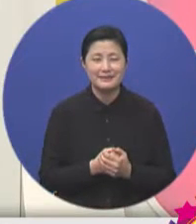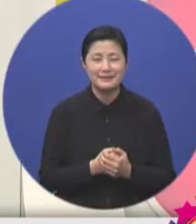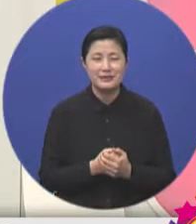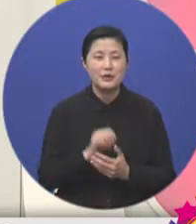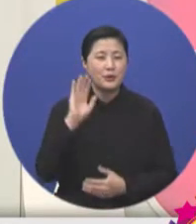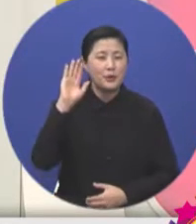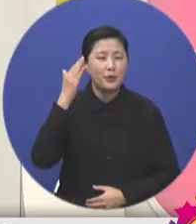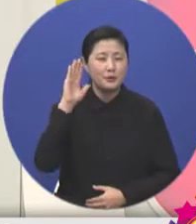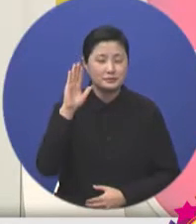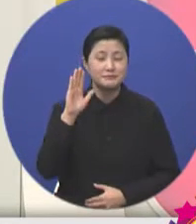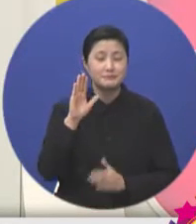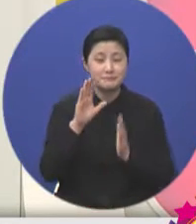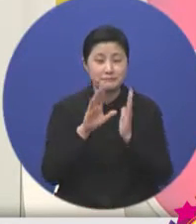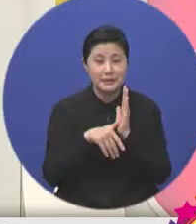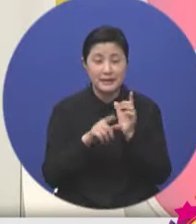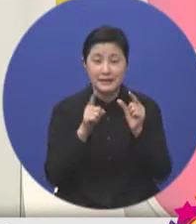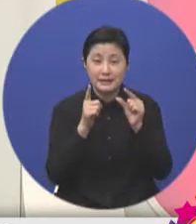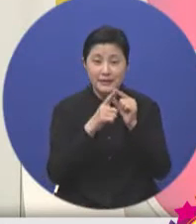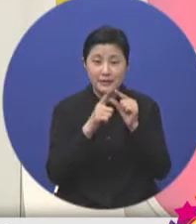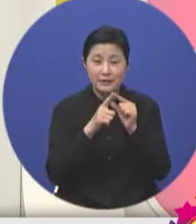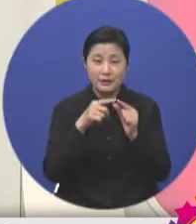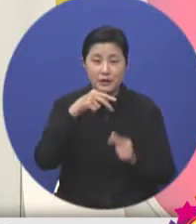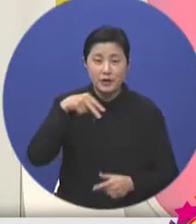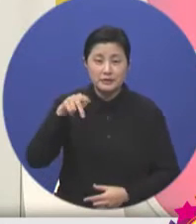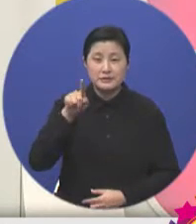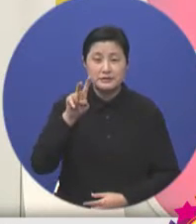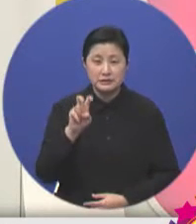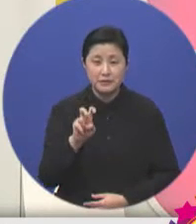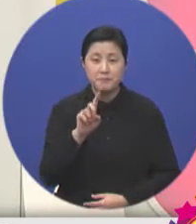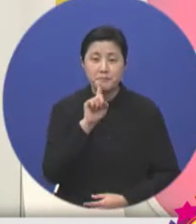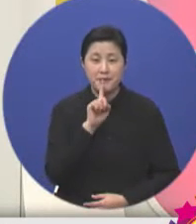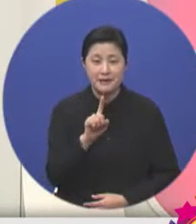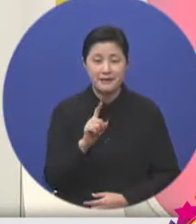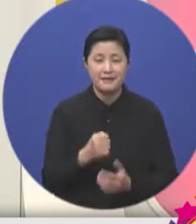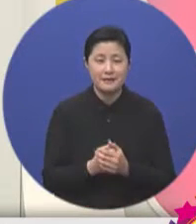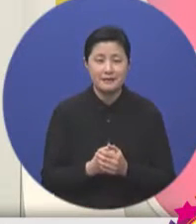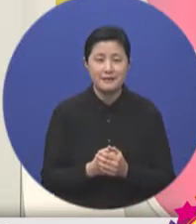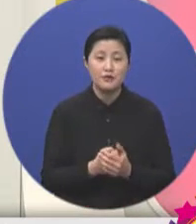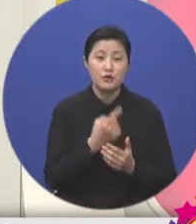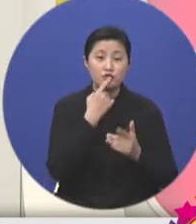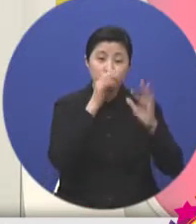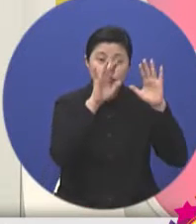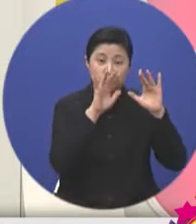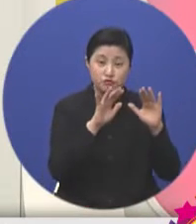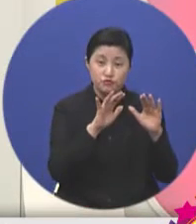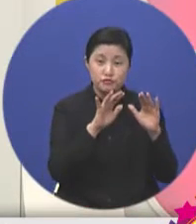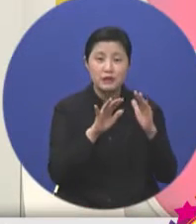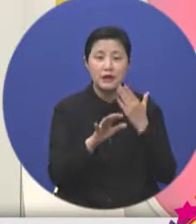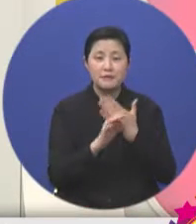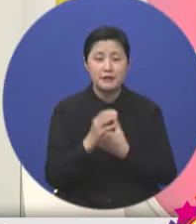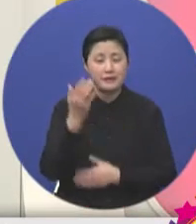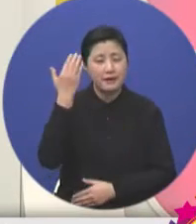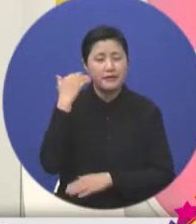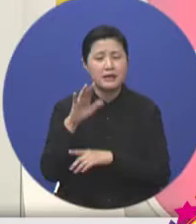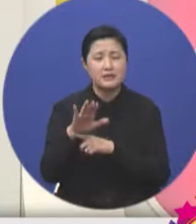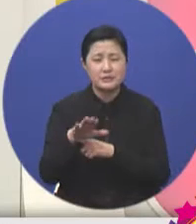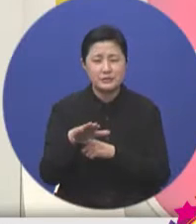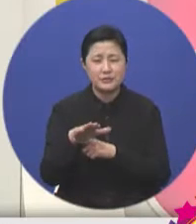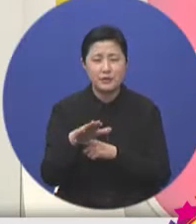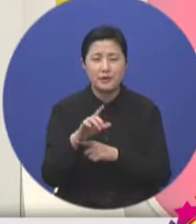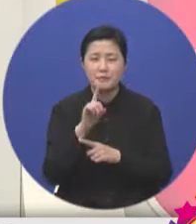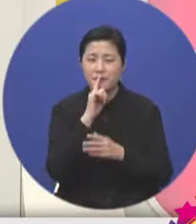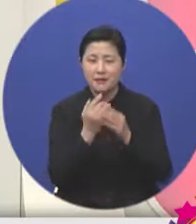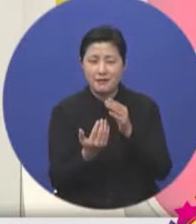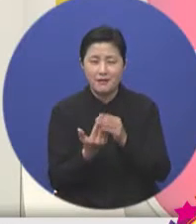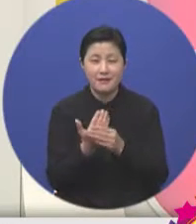네. 요즘처럼 그 썸 탔다보다 조금 더. 근데 참 눈 하면 참 네. 저 옛날 시골 쪽 이렇게 항상